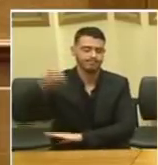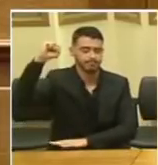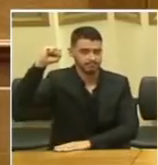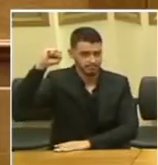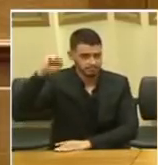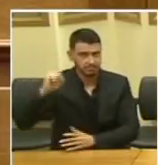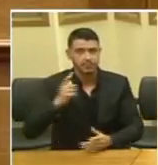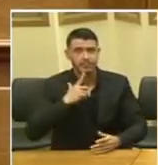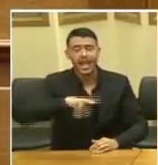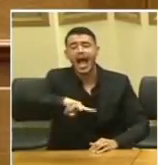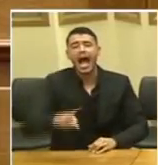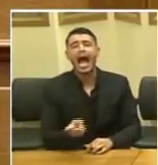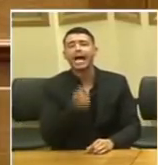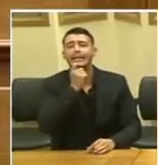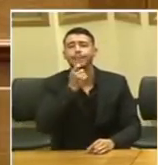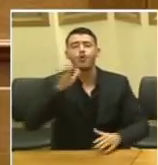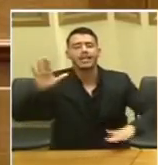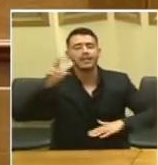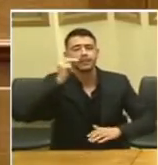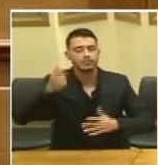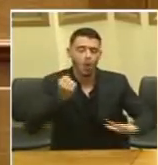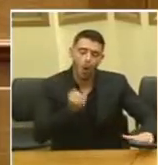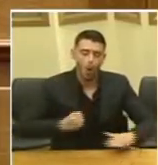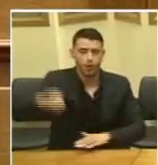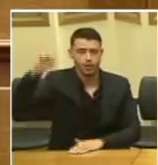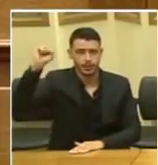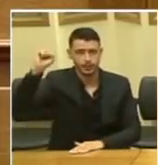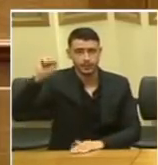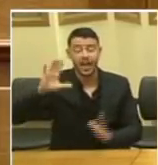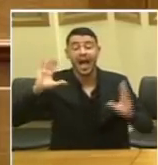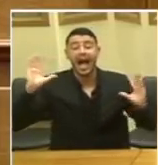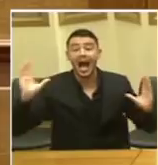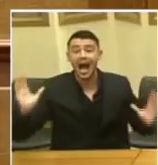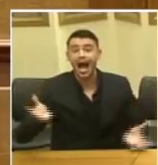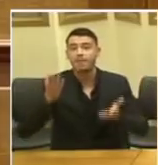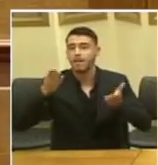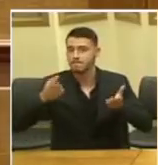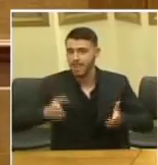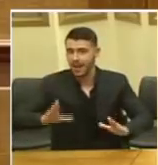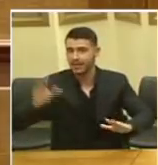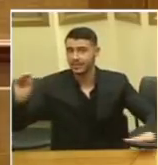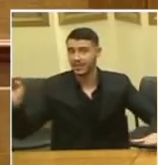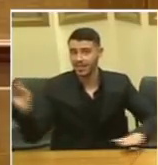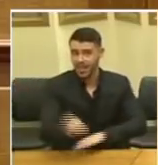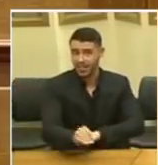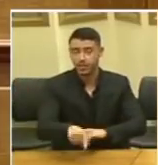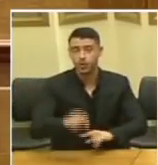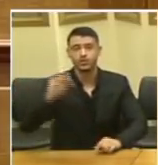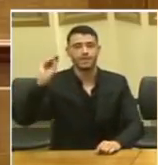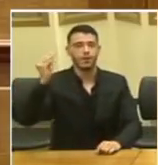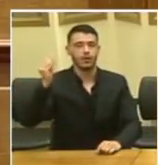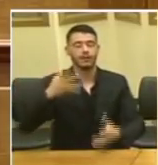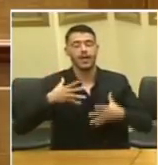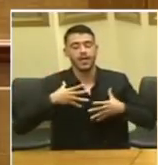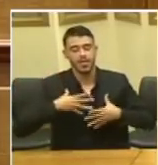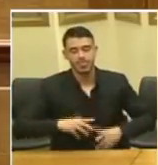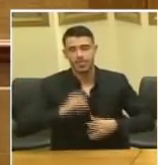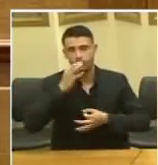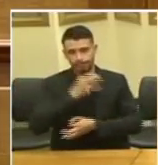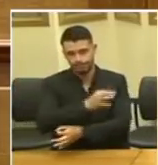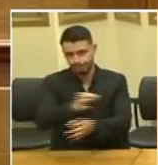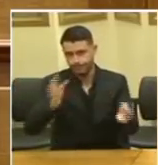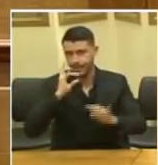της αντιπολιτεύσεως. Εάν θα έρθει, θα ερωτηθεί η Βουλή. Εδώ λοιπόν θέλω να ξεκαθαρίσω